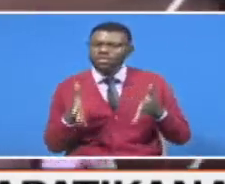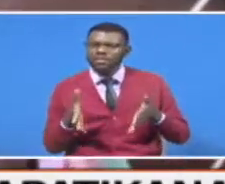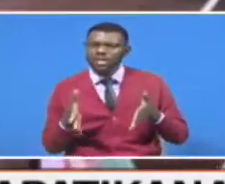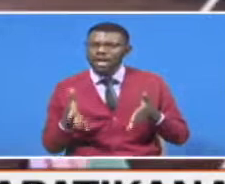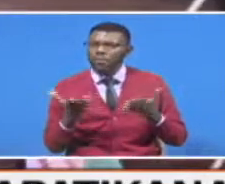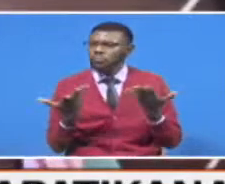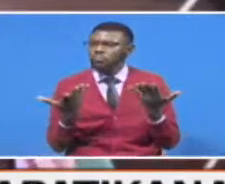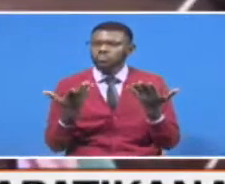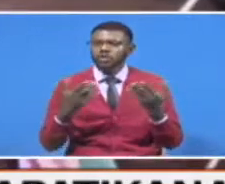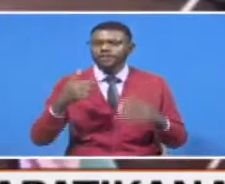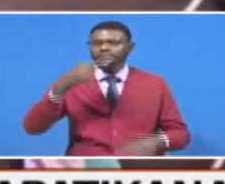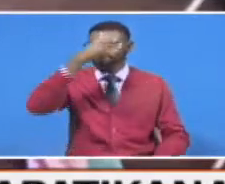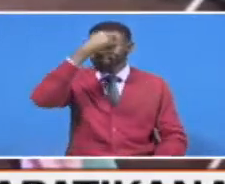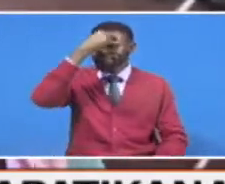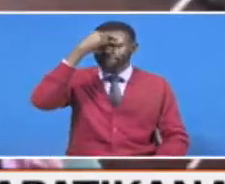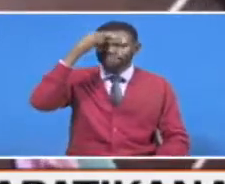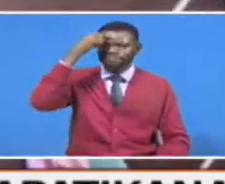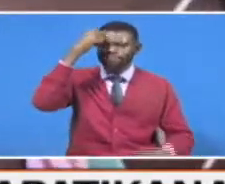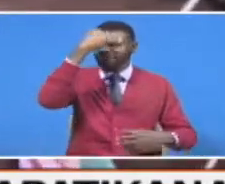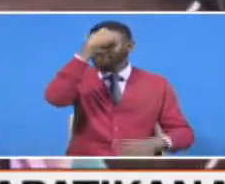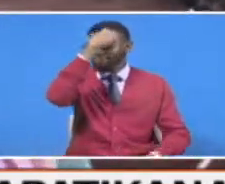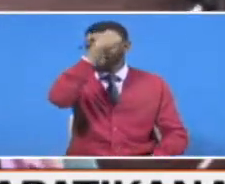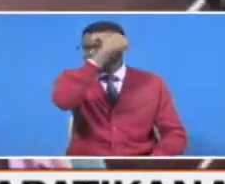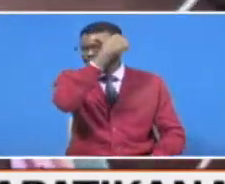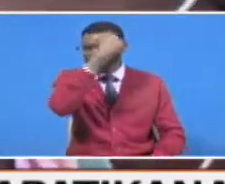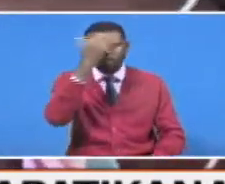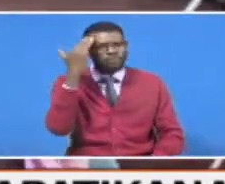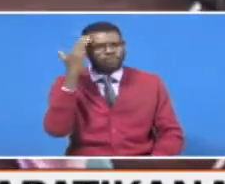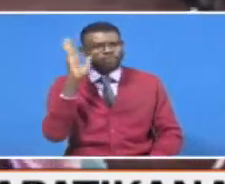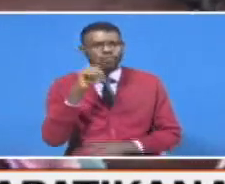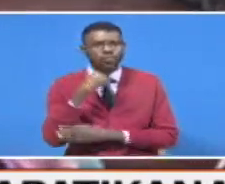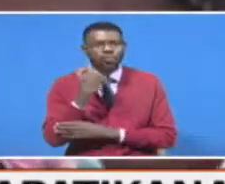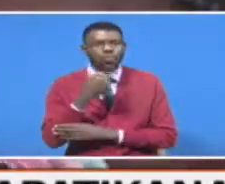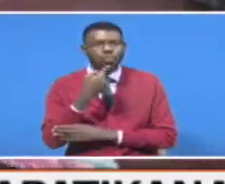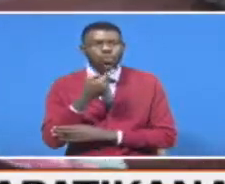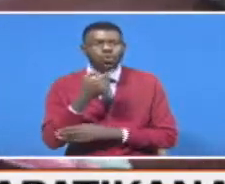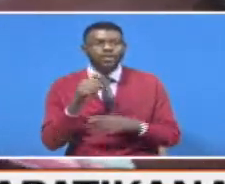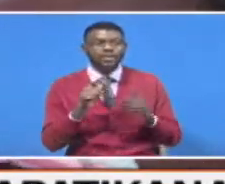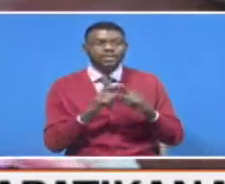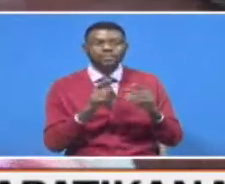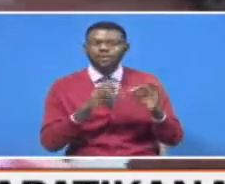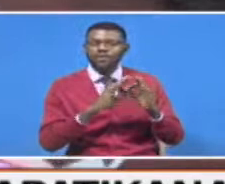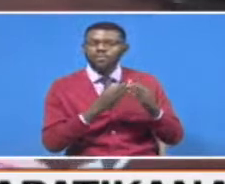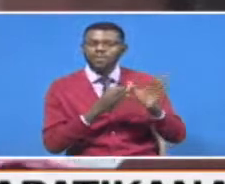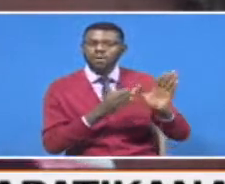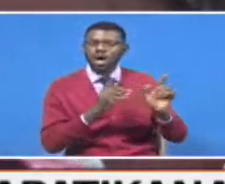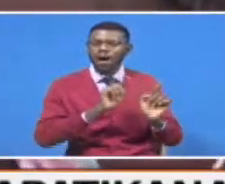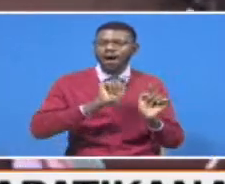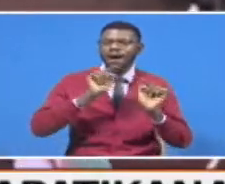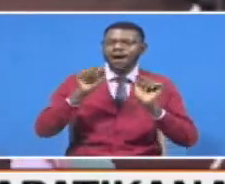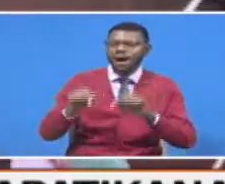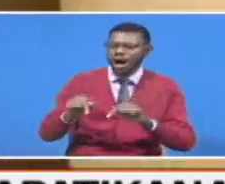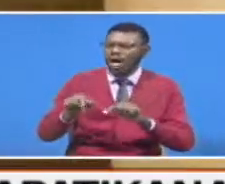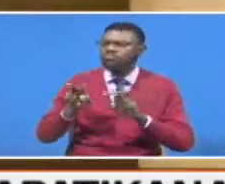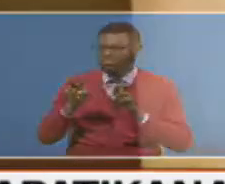mtu asiyejulikana hadi siku ya Jumatano, ambapo familia yake ilijitokeza na kutambua mwili wa Osinde.